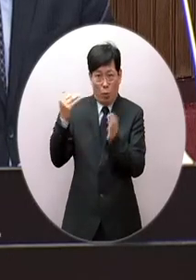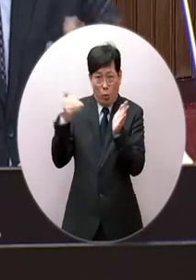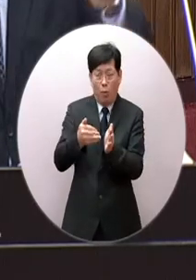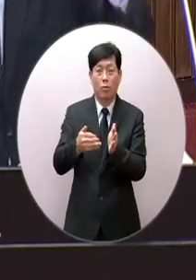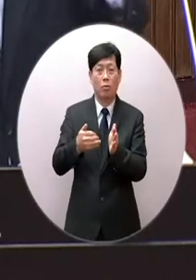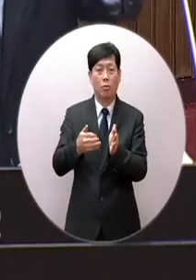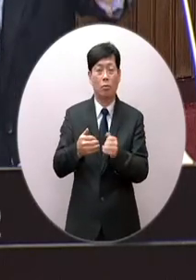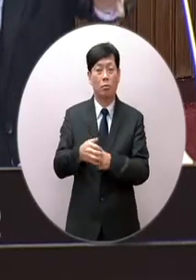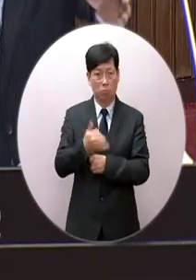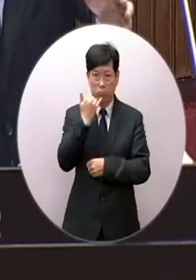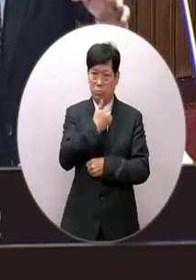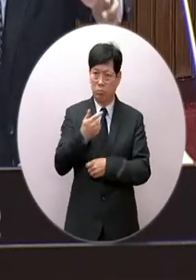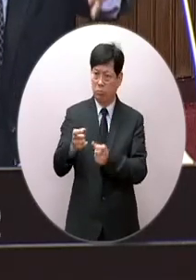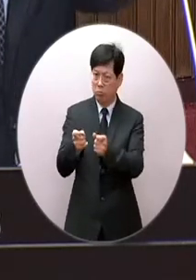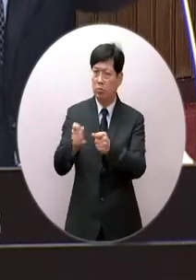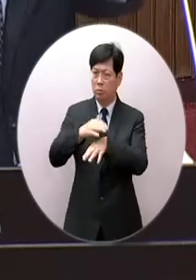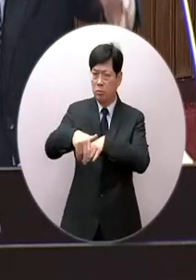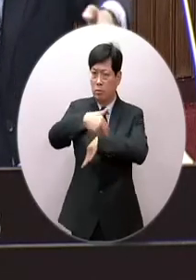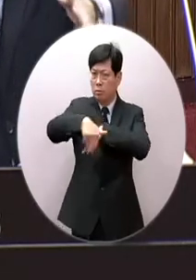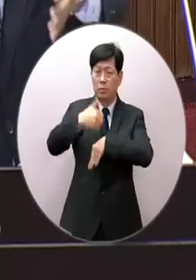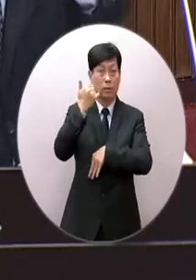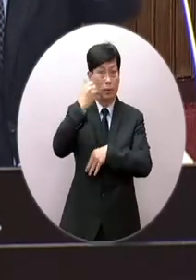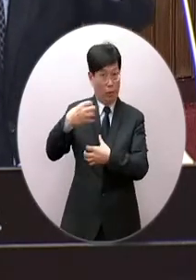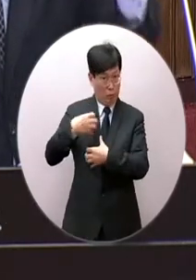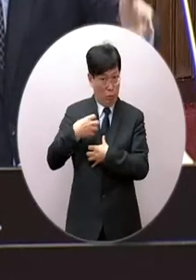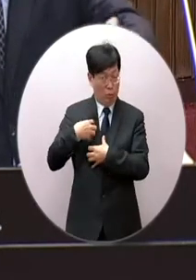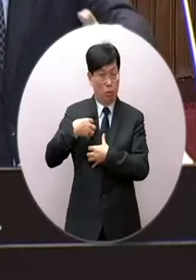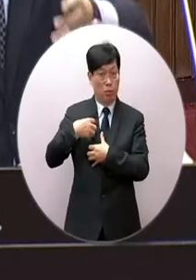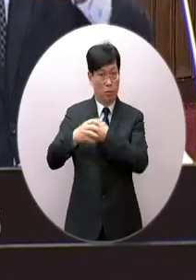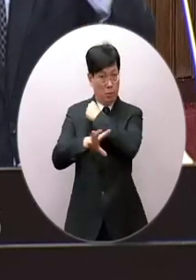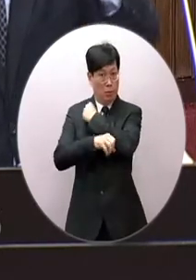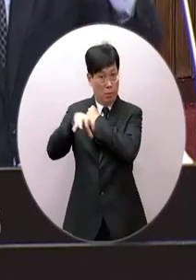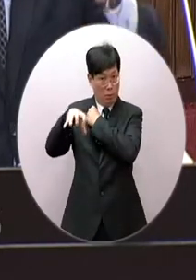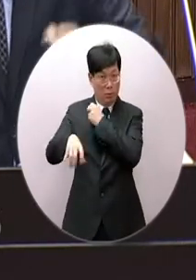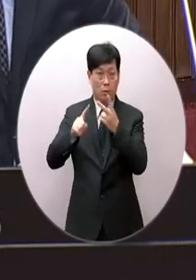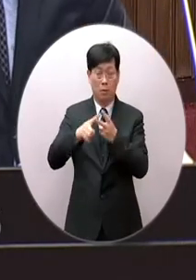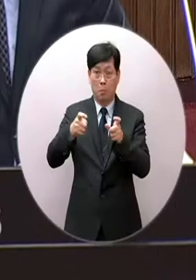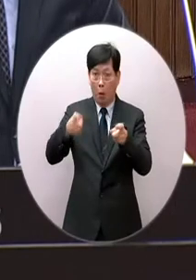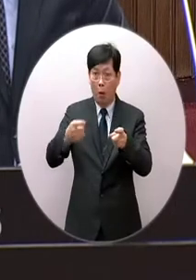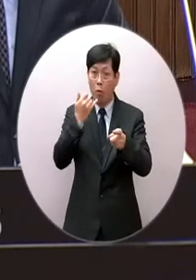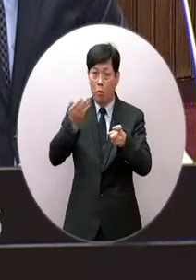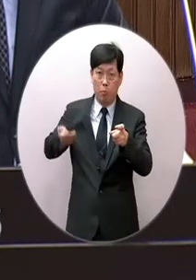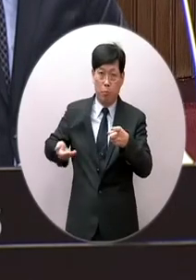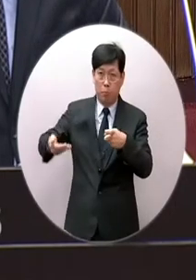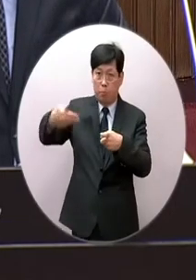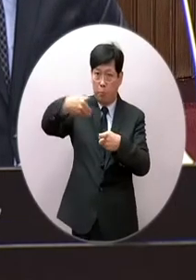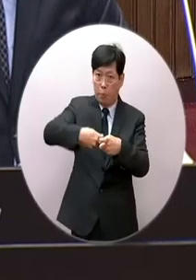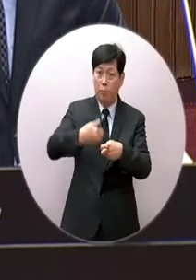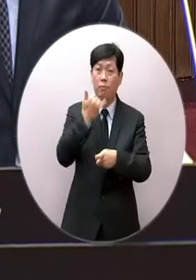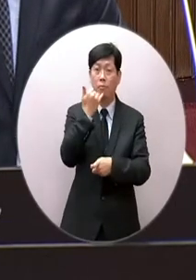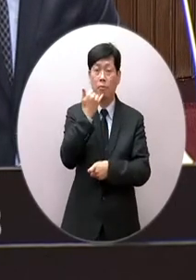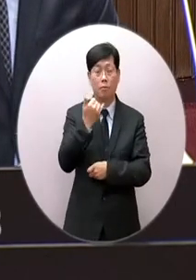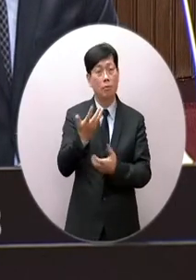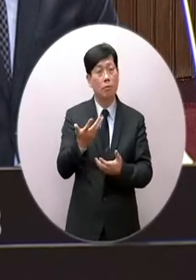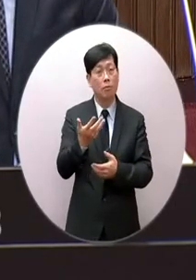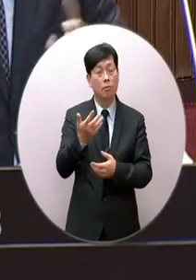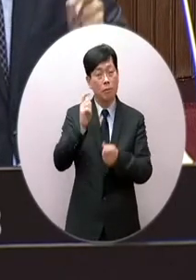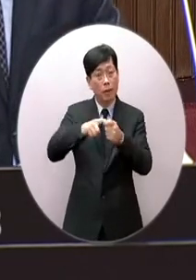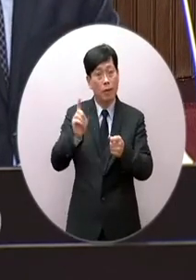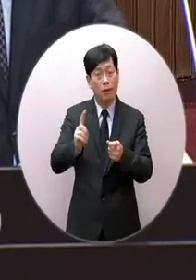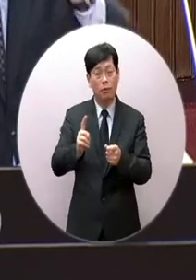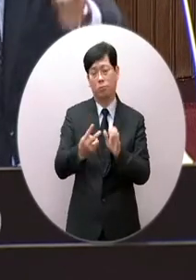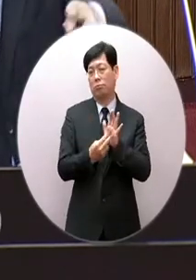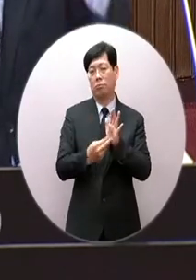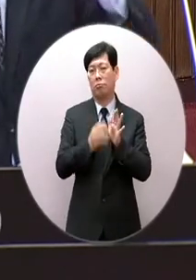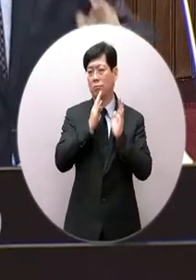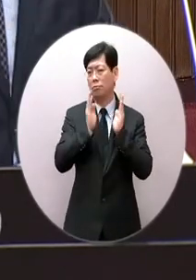了，他可能会在那边设计一些海军的据点或者一些码头，方便他们海军舰艇来停泊，干嘛？他指